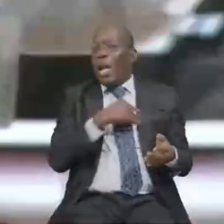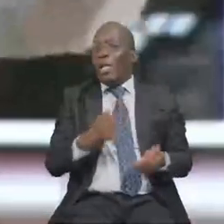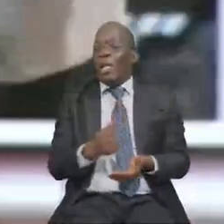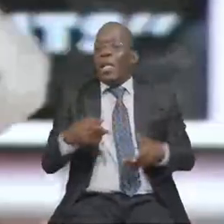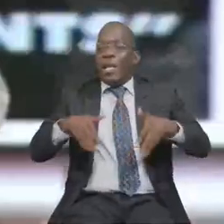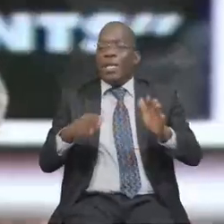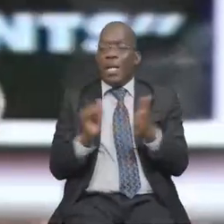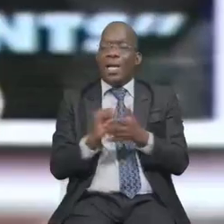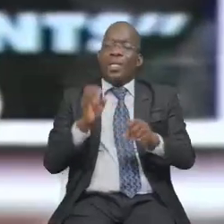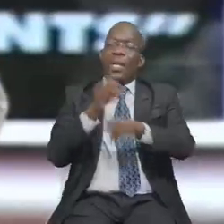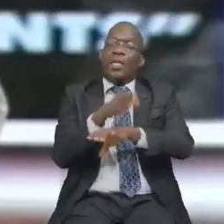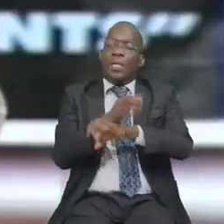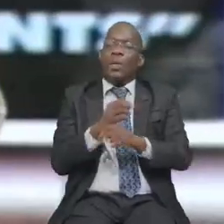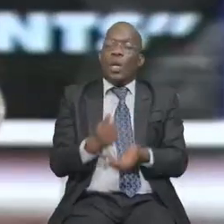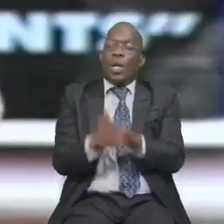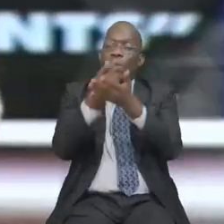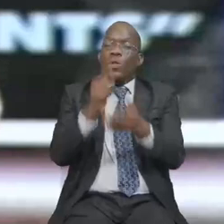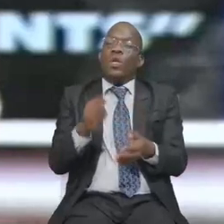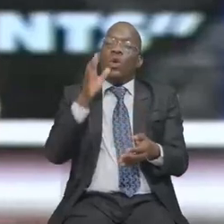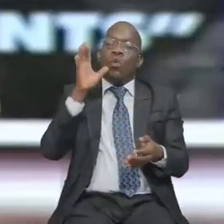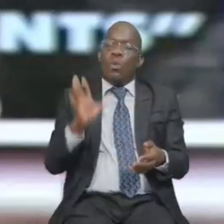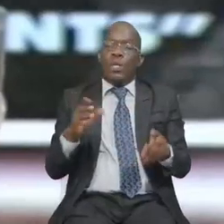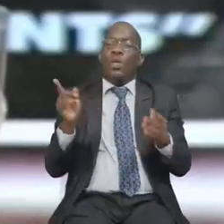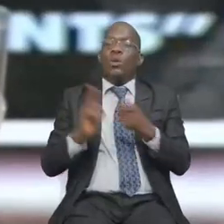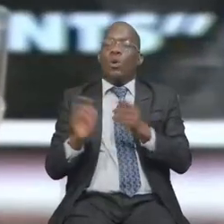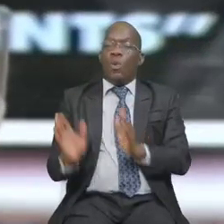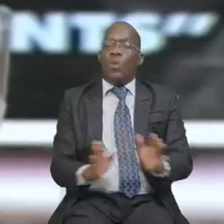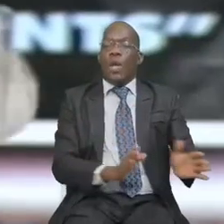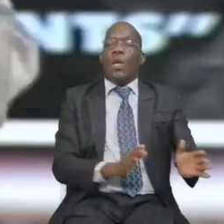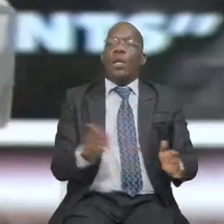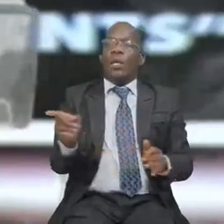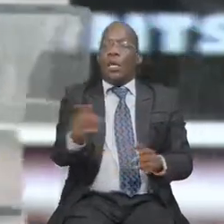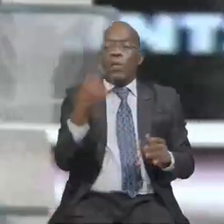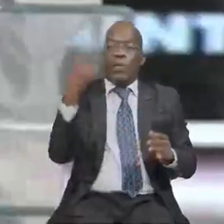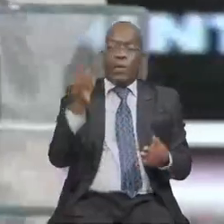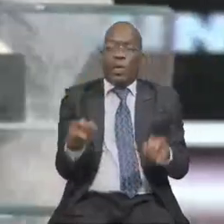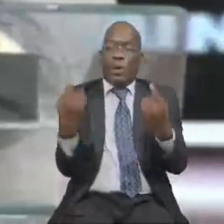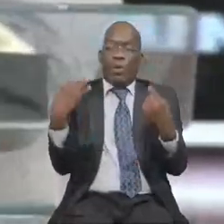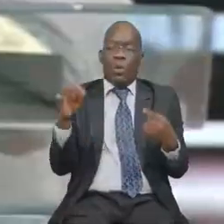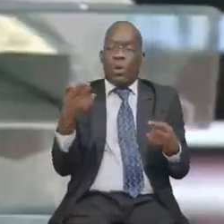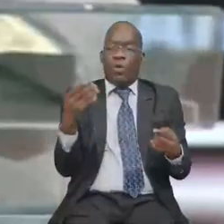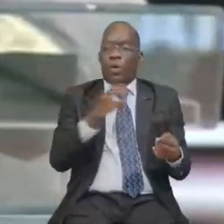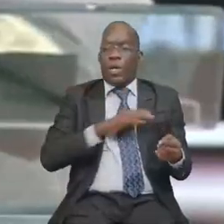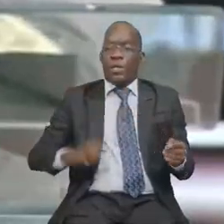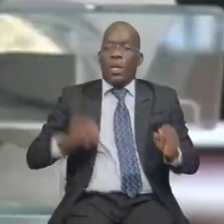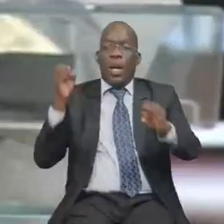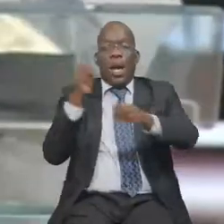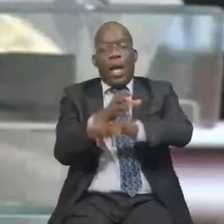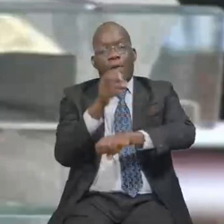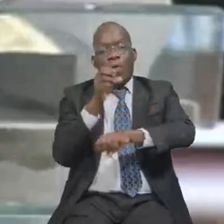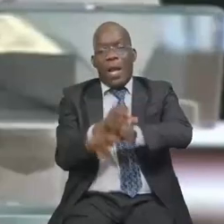ces femmes et les prépare davantage pour le retour de Christ. Conseille et